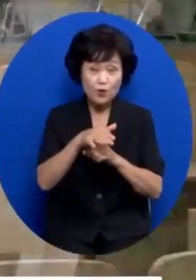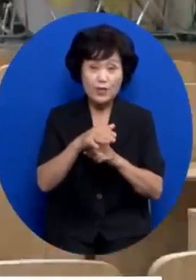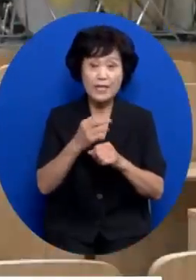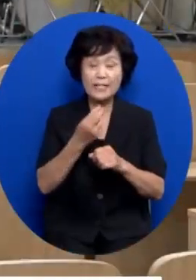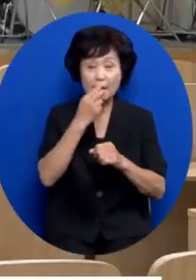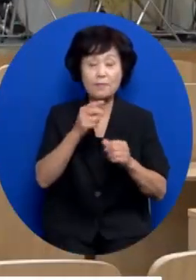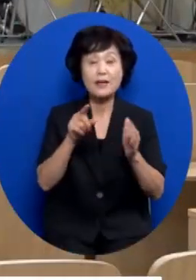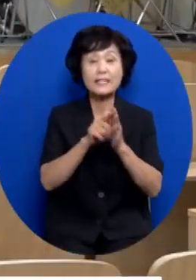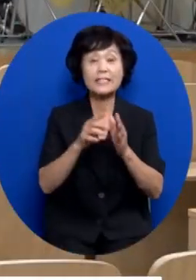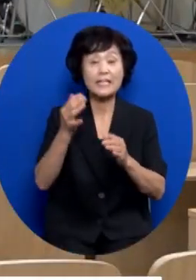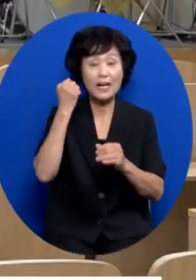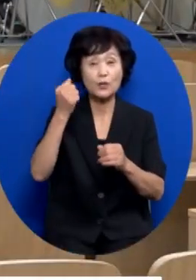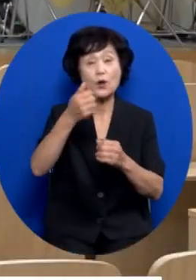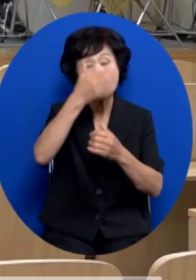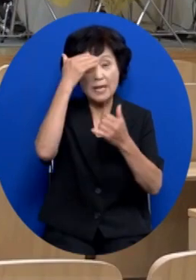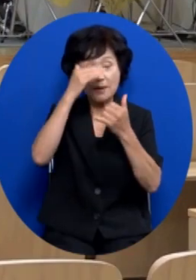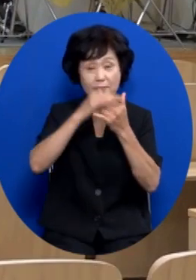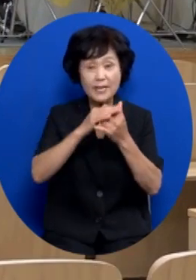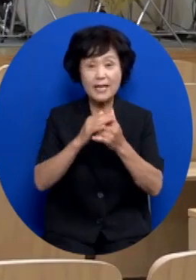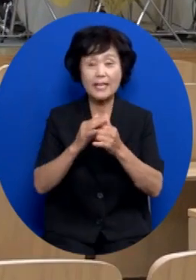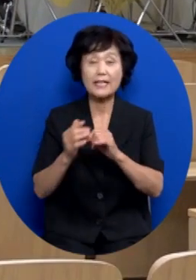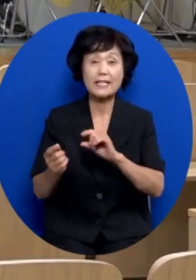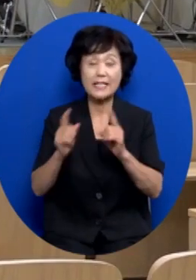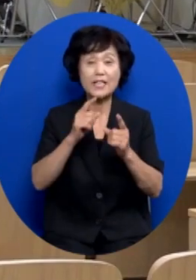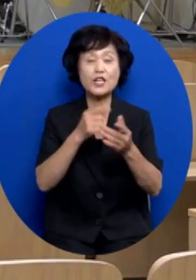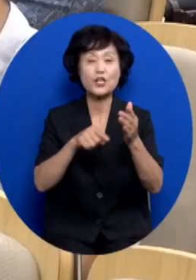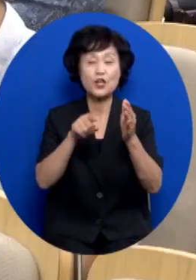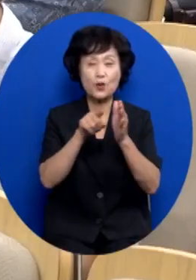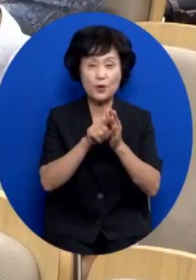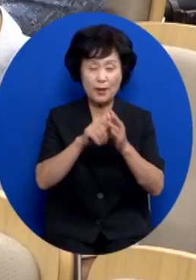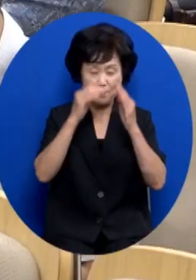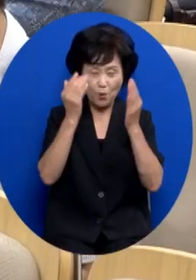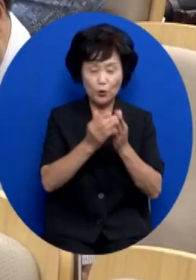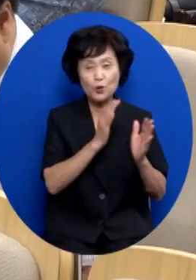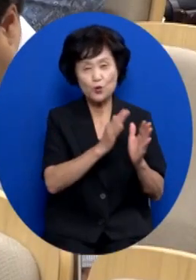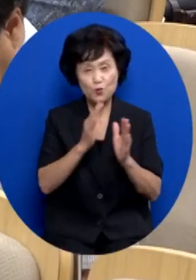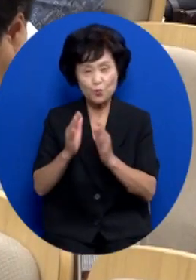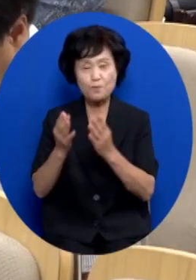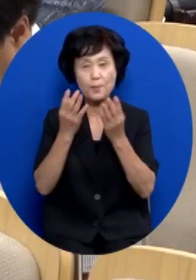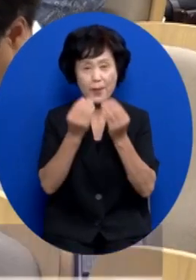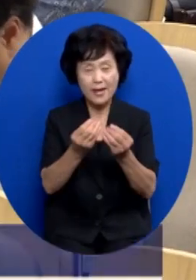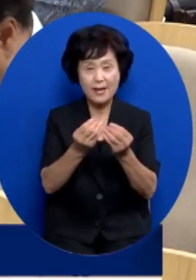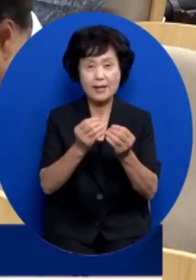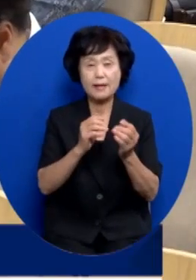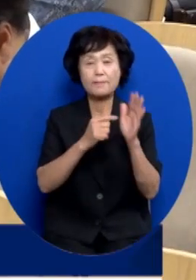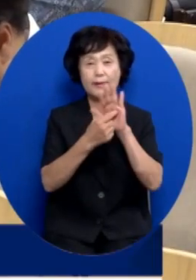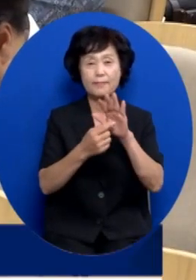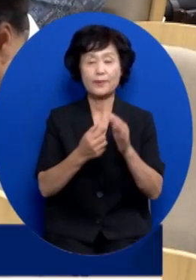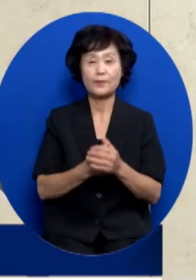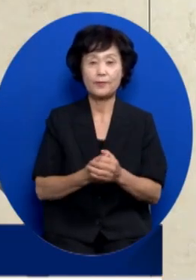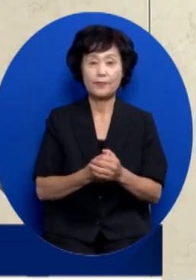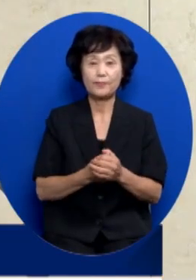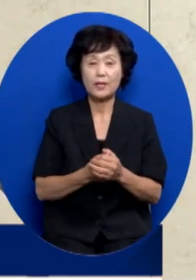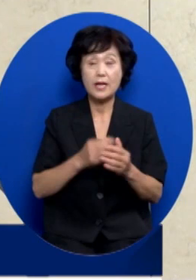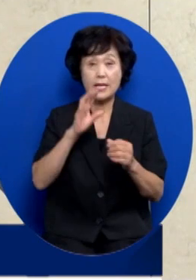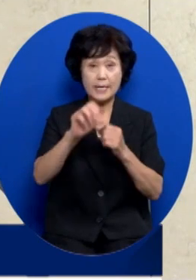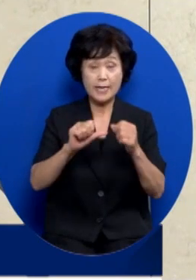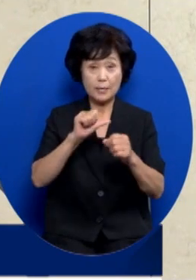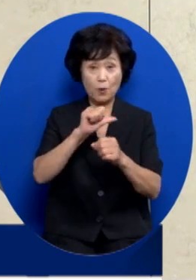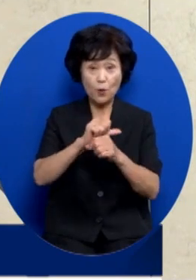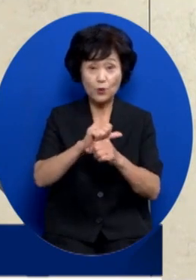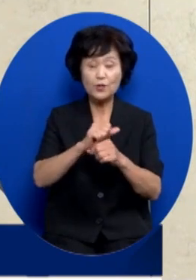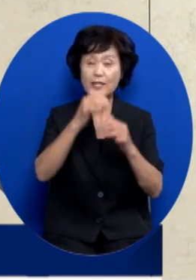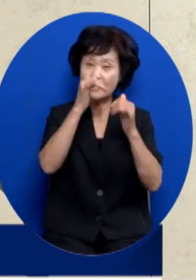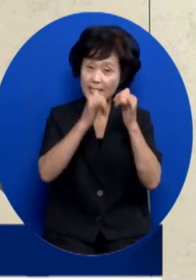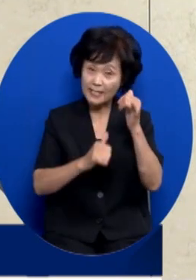세계선교, 다음 세대를 살리기 위한 시간이 될 수 있도록 만반의 준비를 마쳤습니다. 백석 45주년의